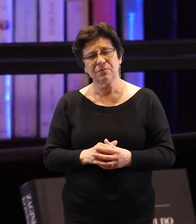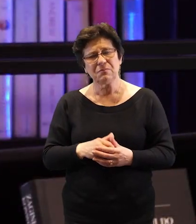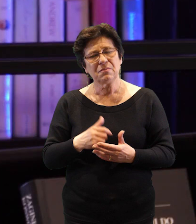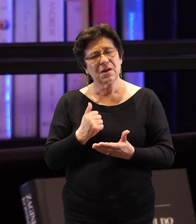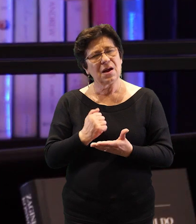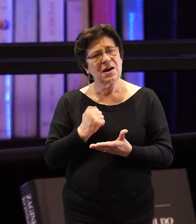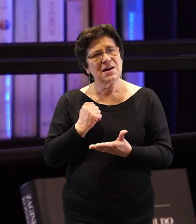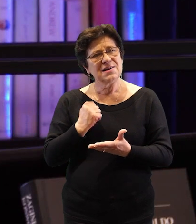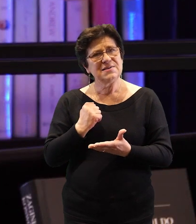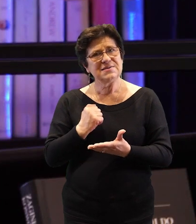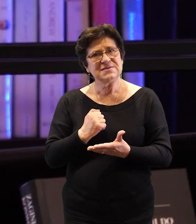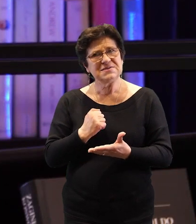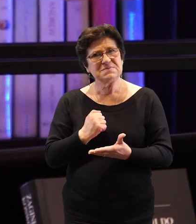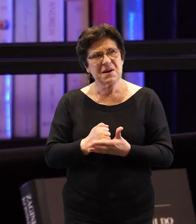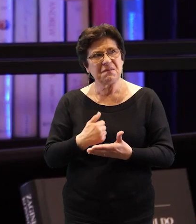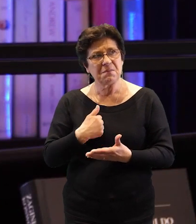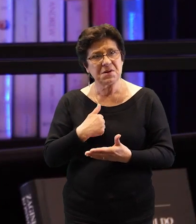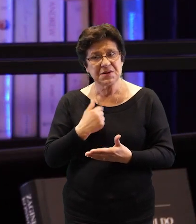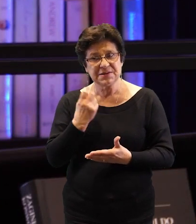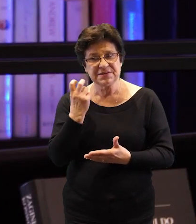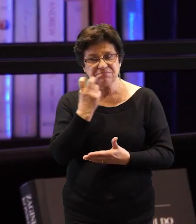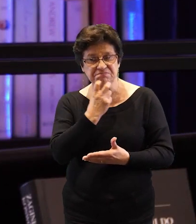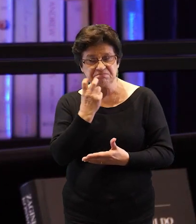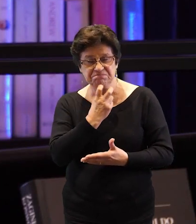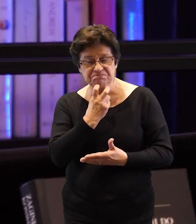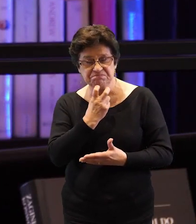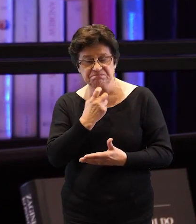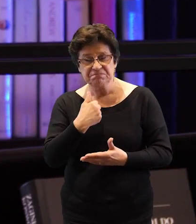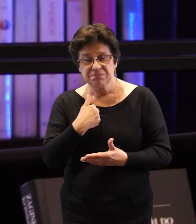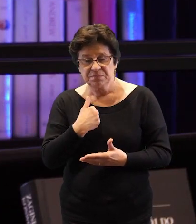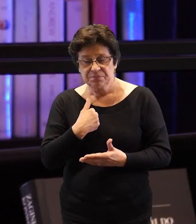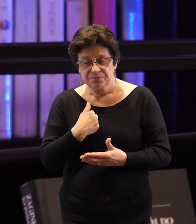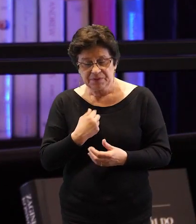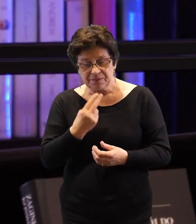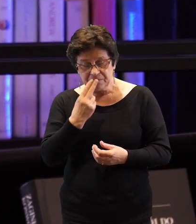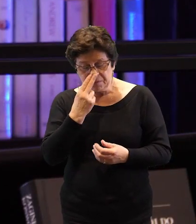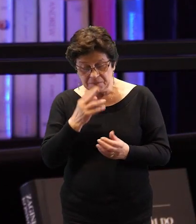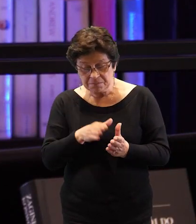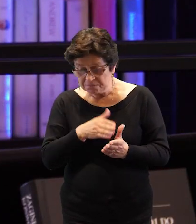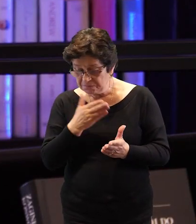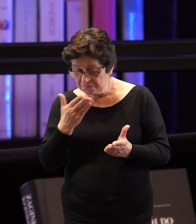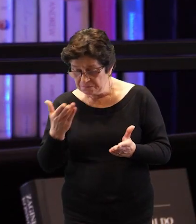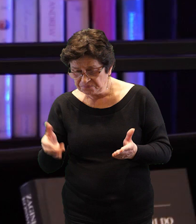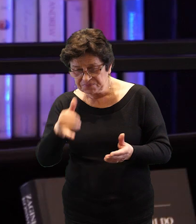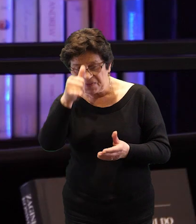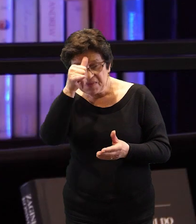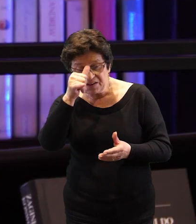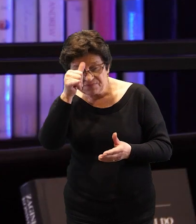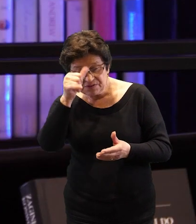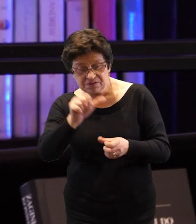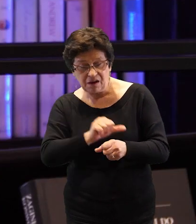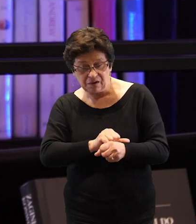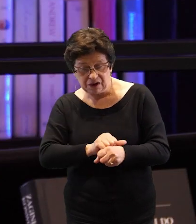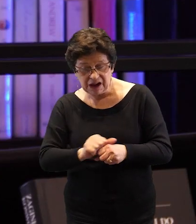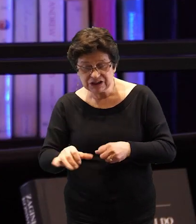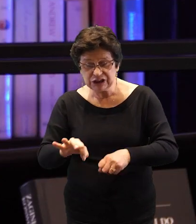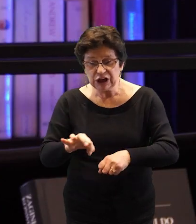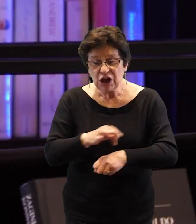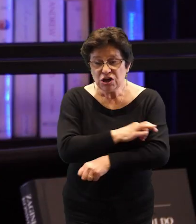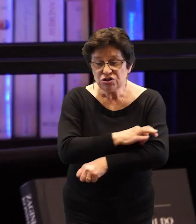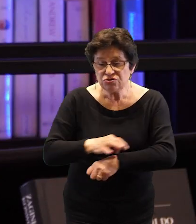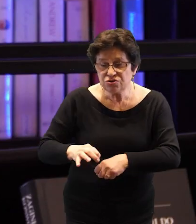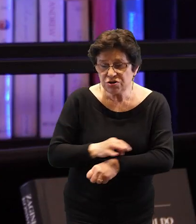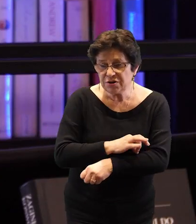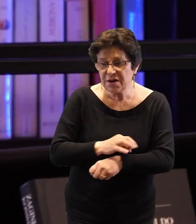Sprawa niezwykle mnie zainteresowała. W publikacjach były podawane konkretne nazwiska konstruktorów, były podawane